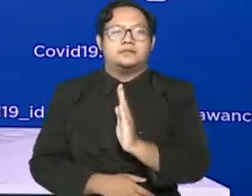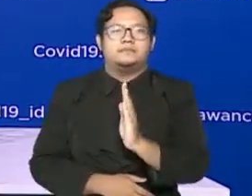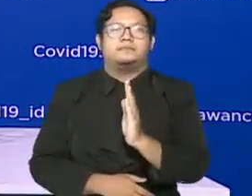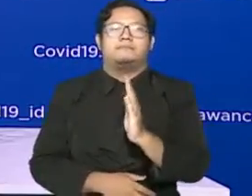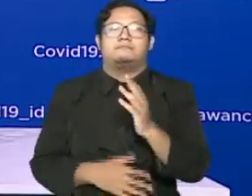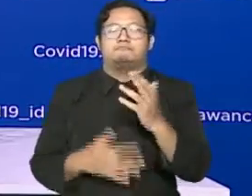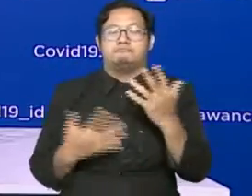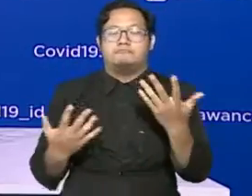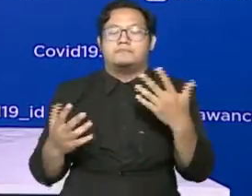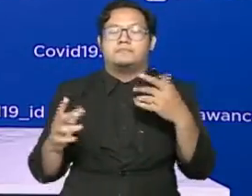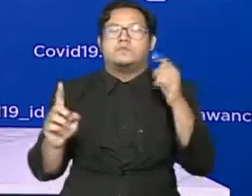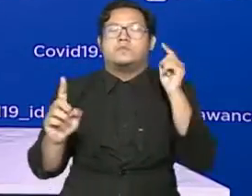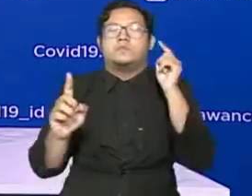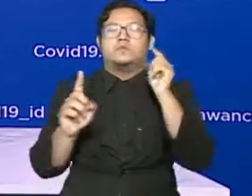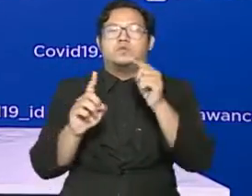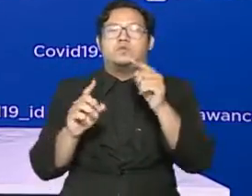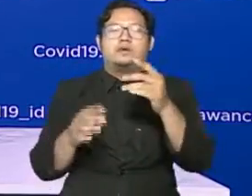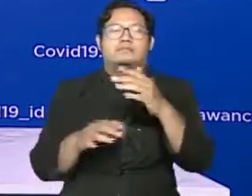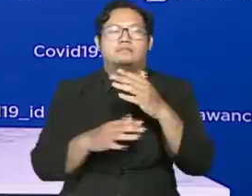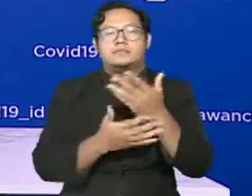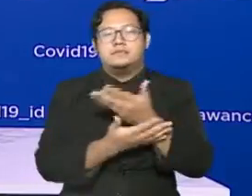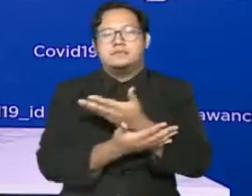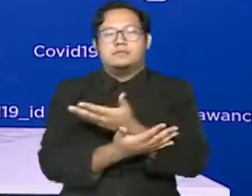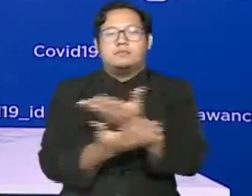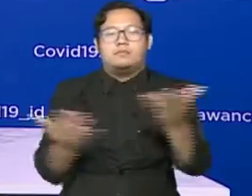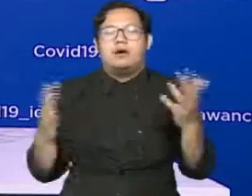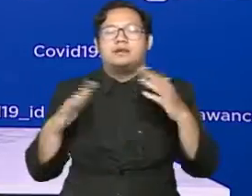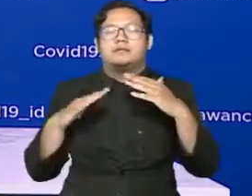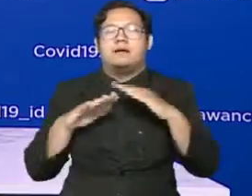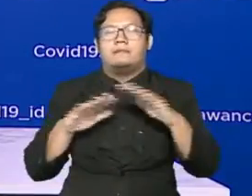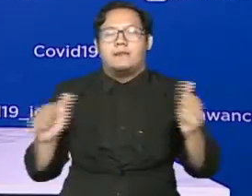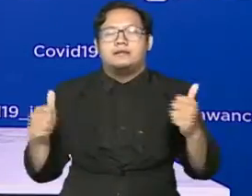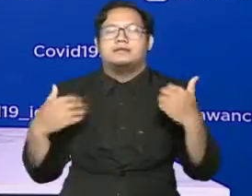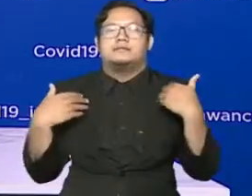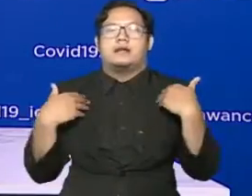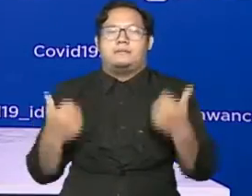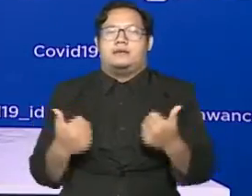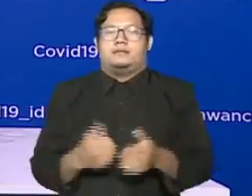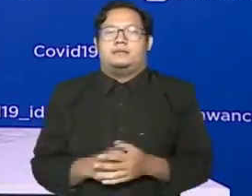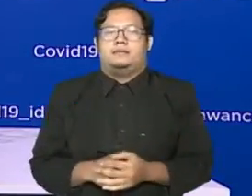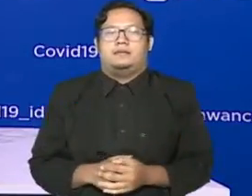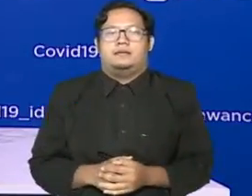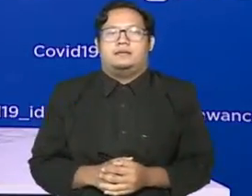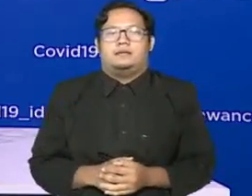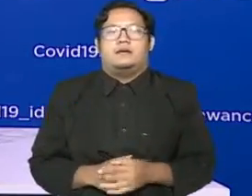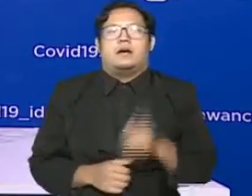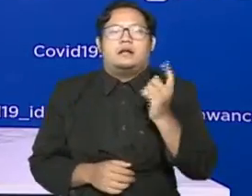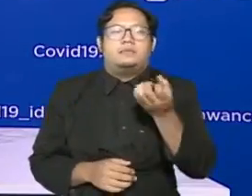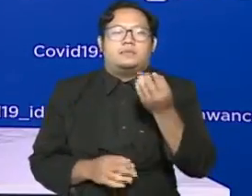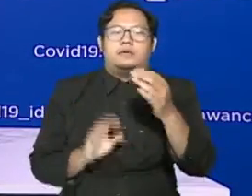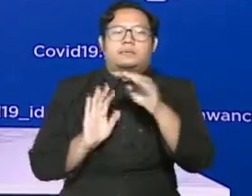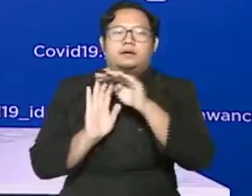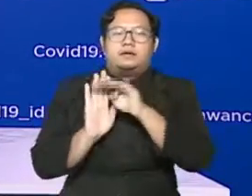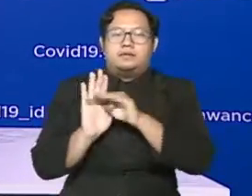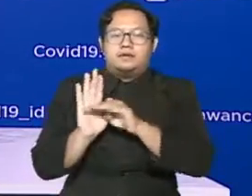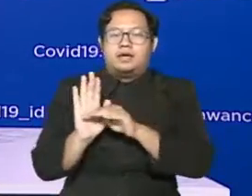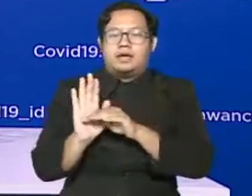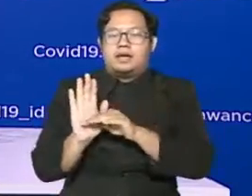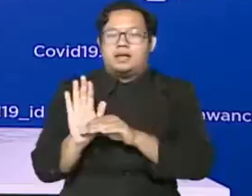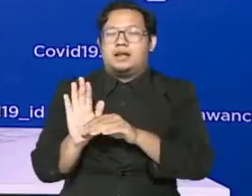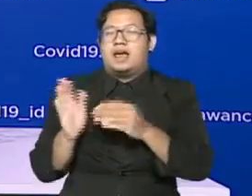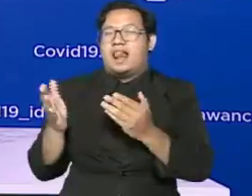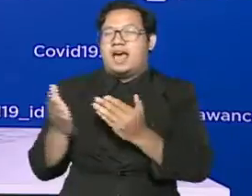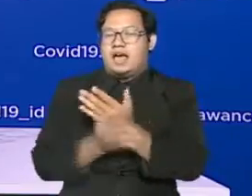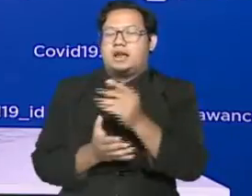bersama ditemukannya adanya pelanggaran beberapa kebijakan terkait seharusnya menjadi refleksi bersama